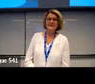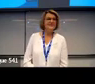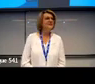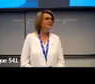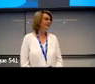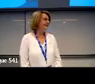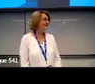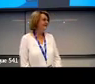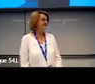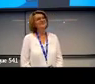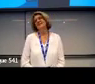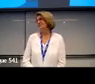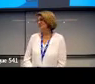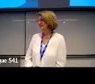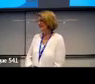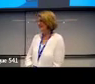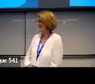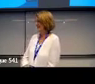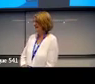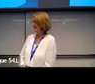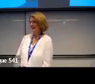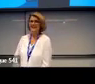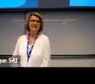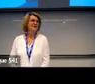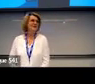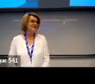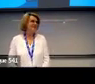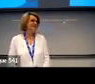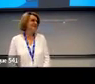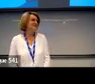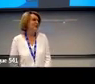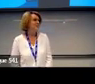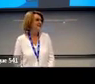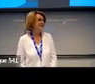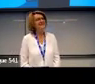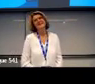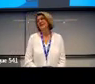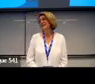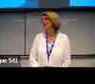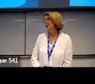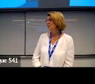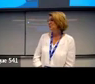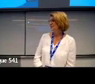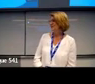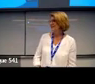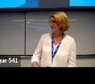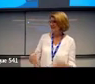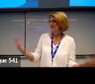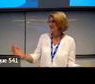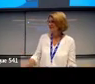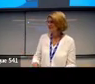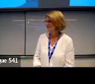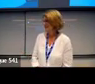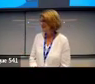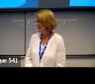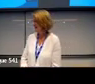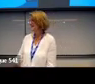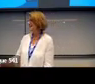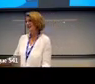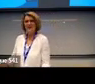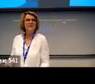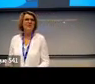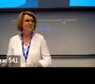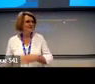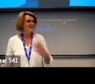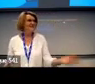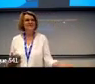début, personne n'y croyait. En fait, on pensait que ça allait être un échec retentissant, une encyclopédie qui est non supervisée et non révisée par les